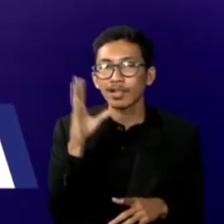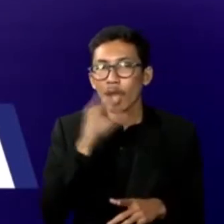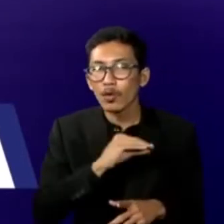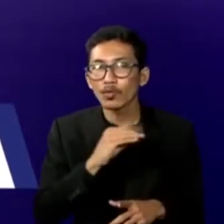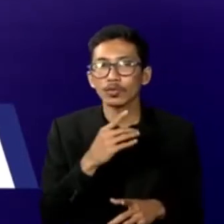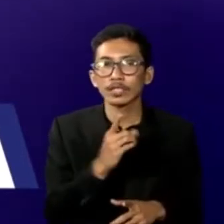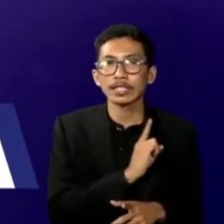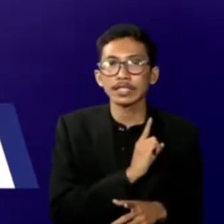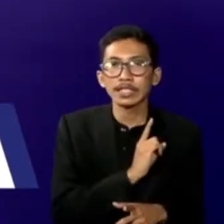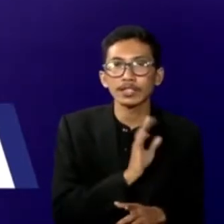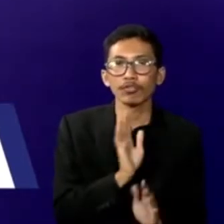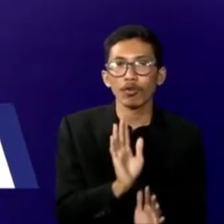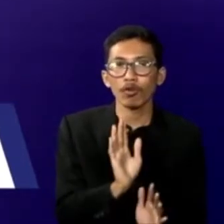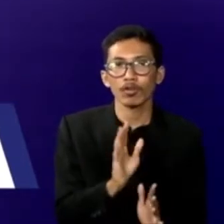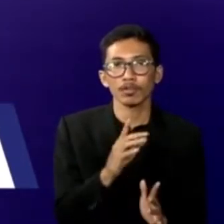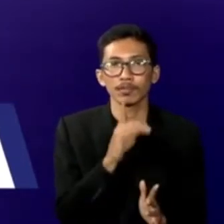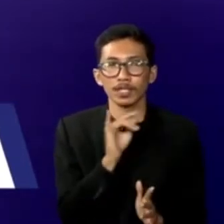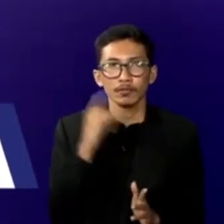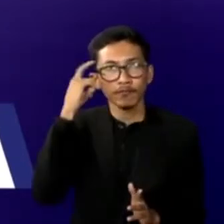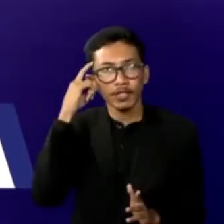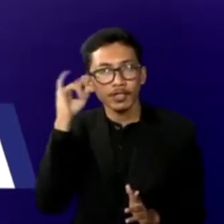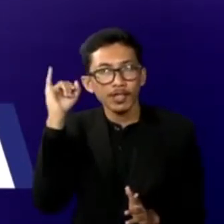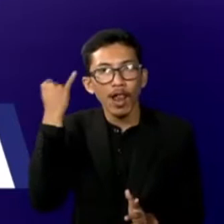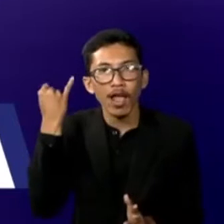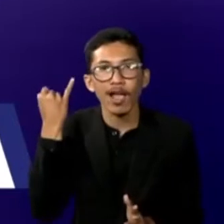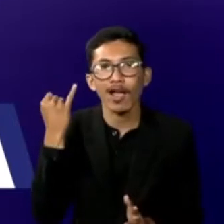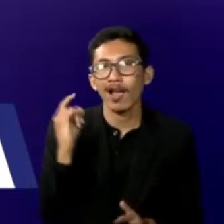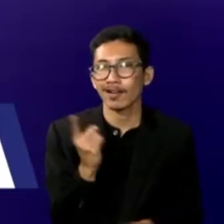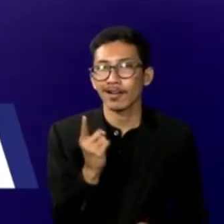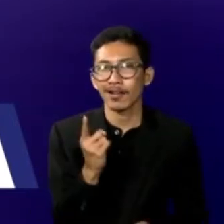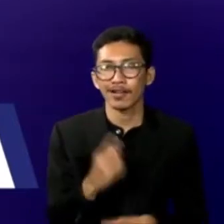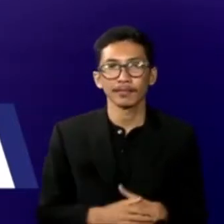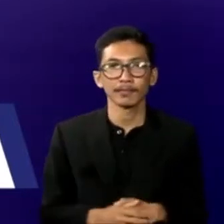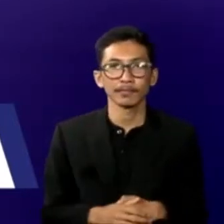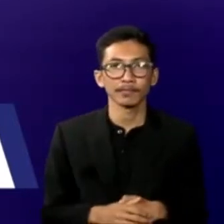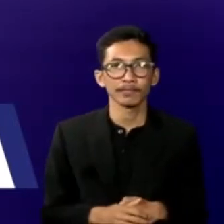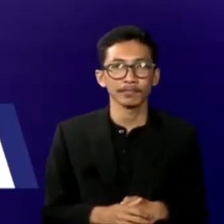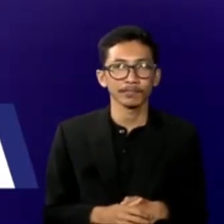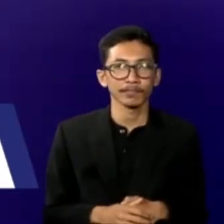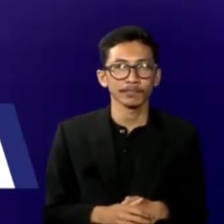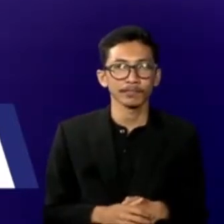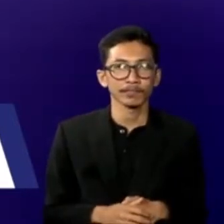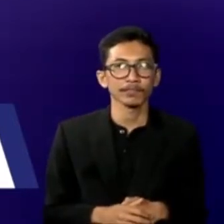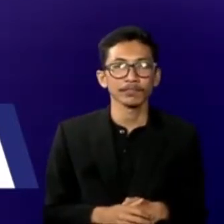belum tentu benar akibat dari pendapat yang tidak benar itu maka orang